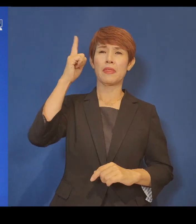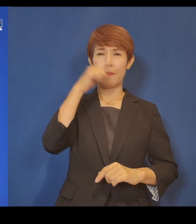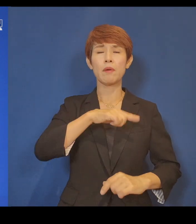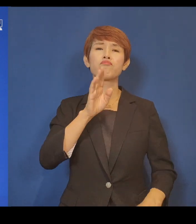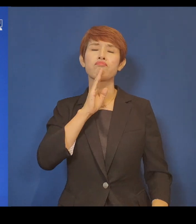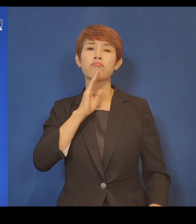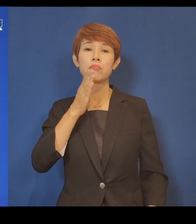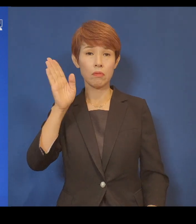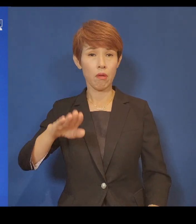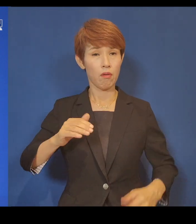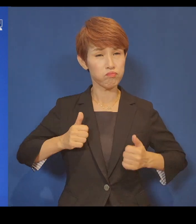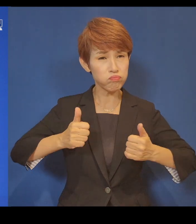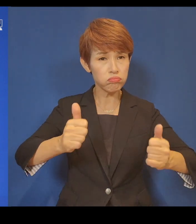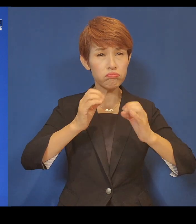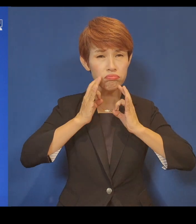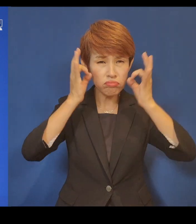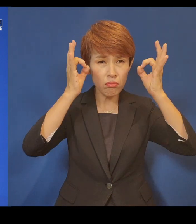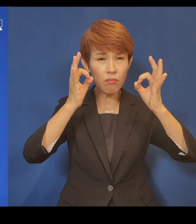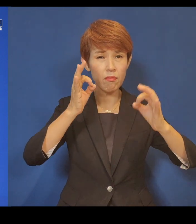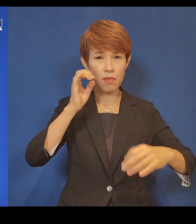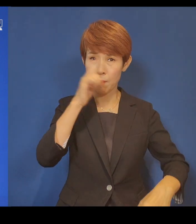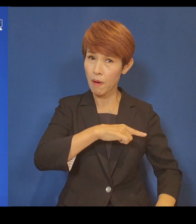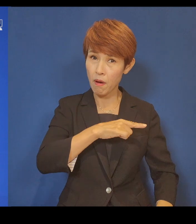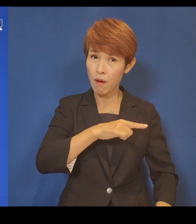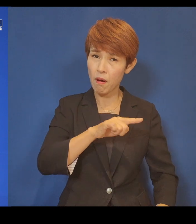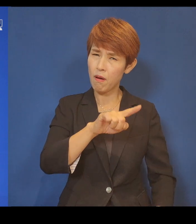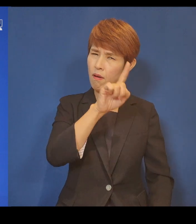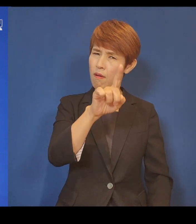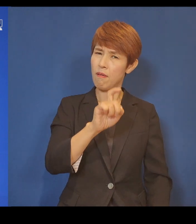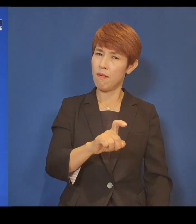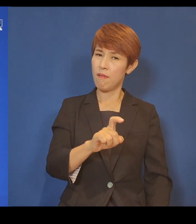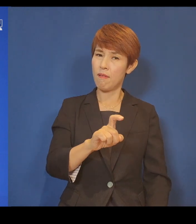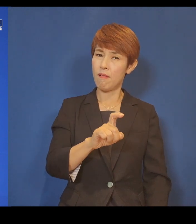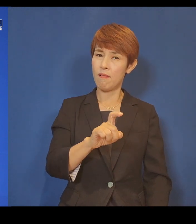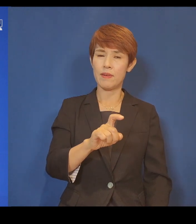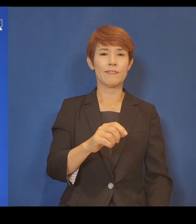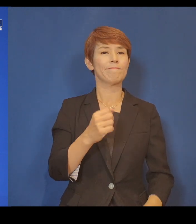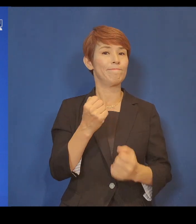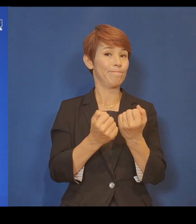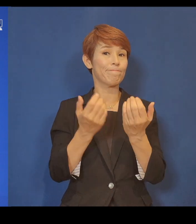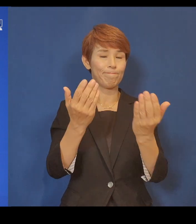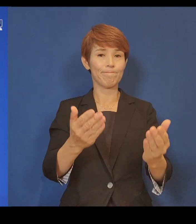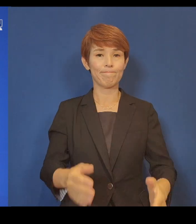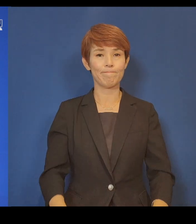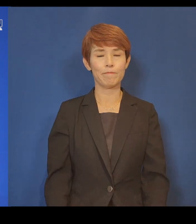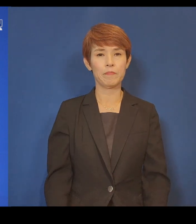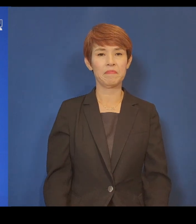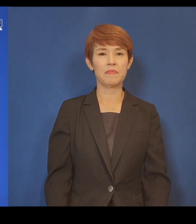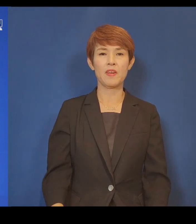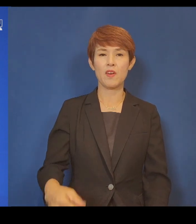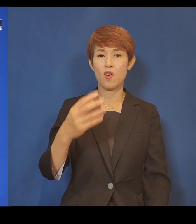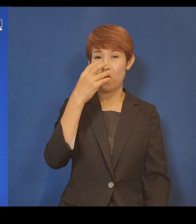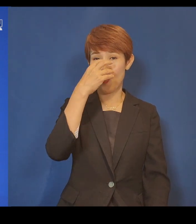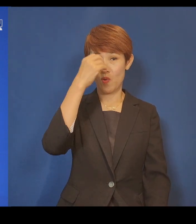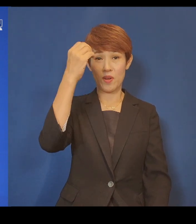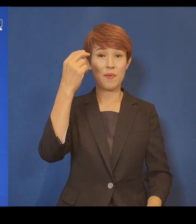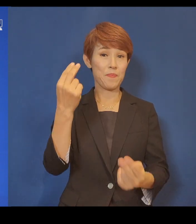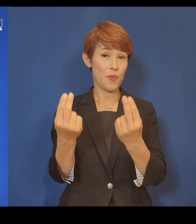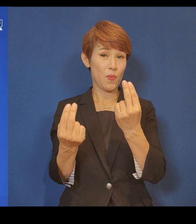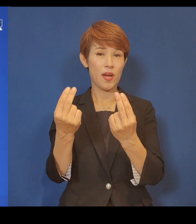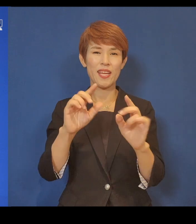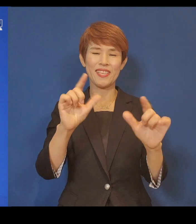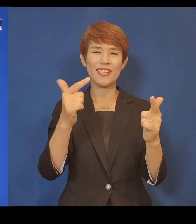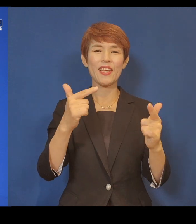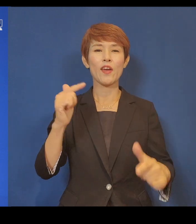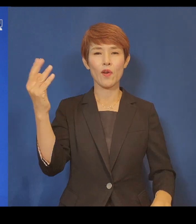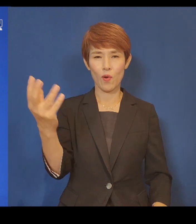일입니까? 왜 나쁜 건지 확인해 드리죠. 제가 종종 거룩한 비교라는 말을 자주